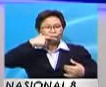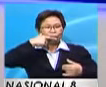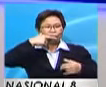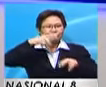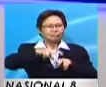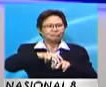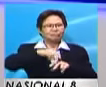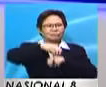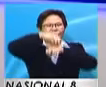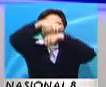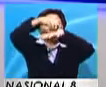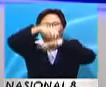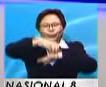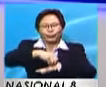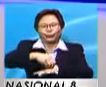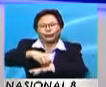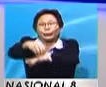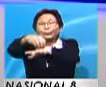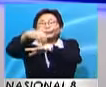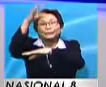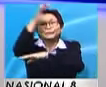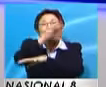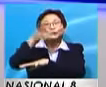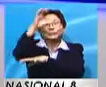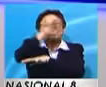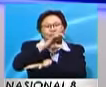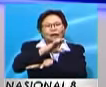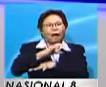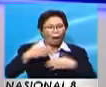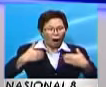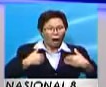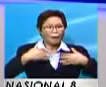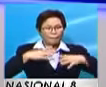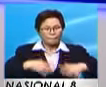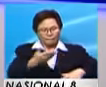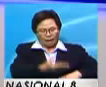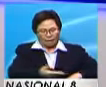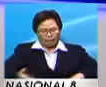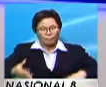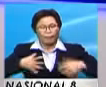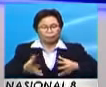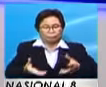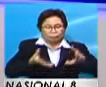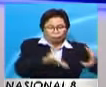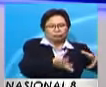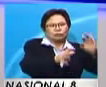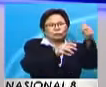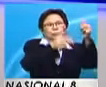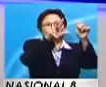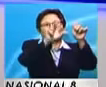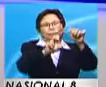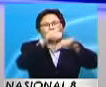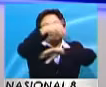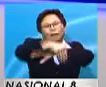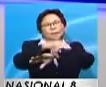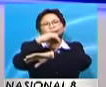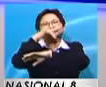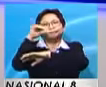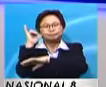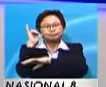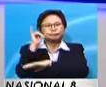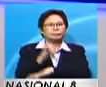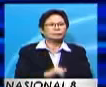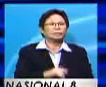jam sedang dicari kedua-duanya megah diri bersama Grand Kapan paraglider kriteria 1030 malam semalam